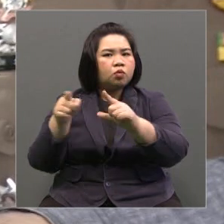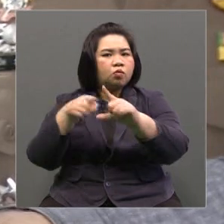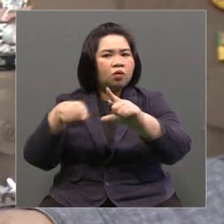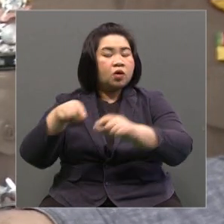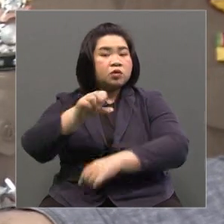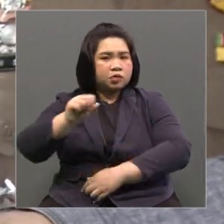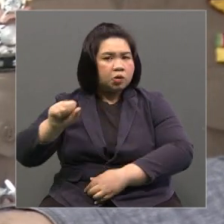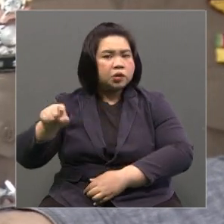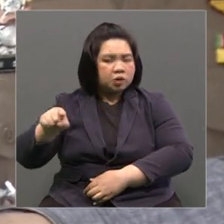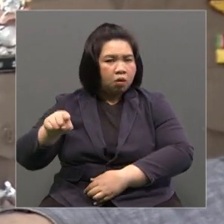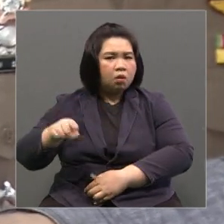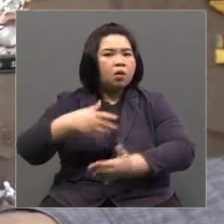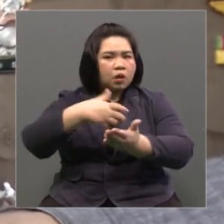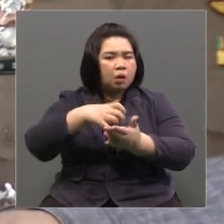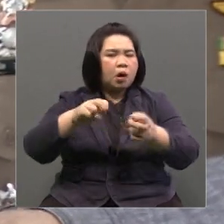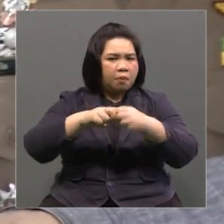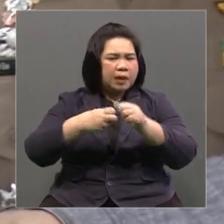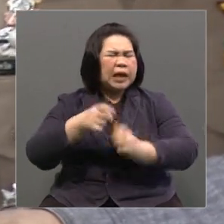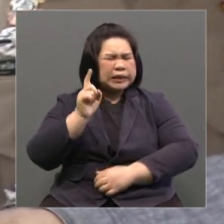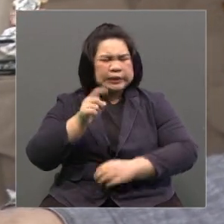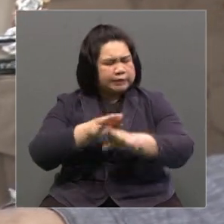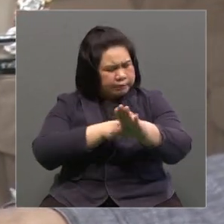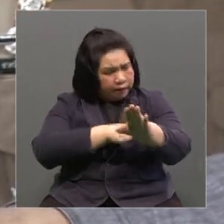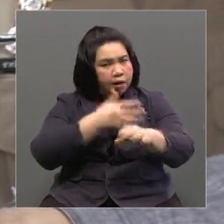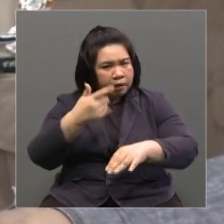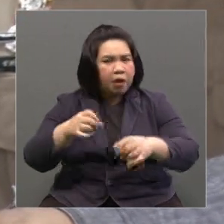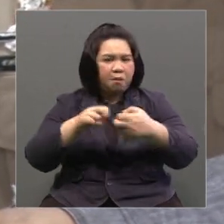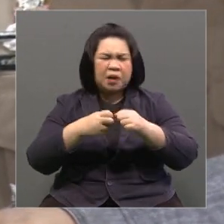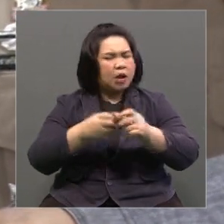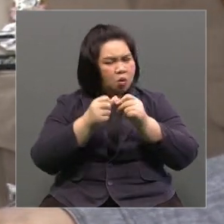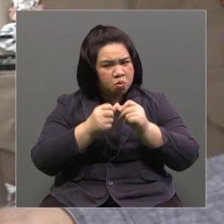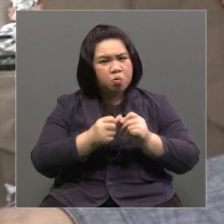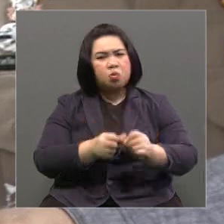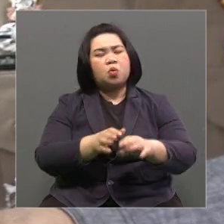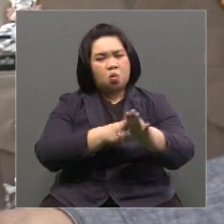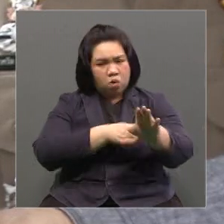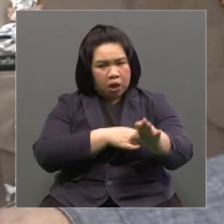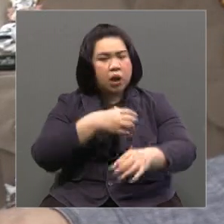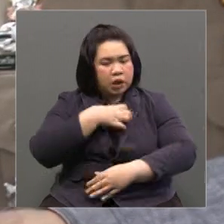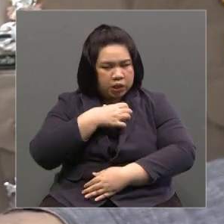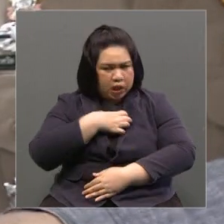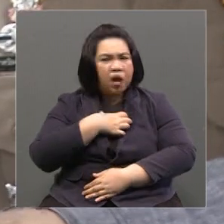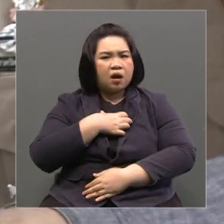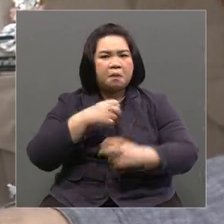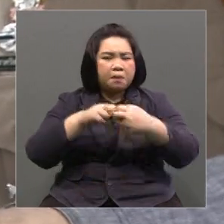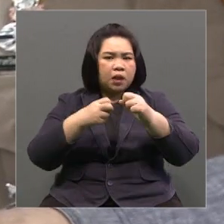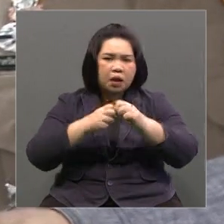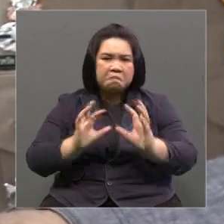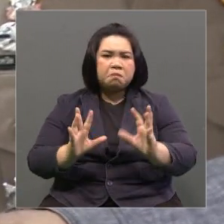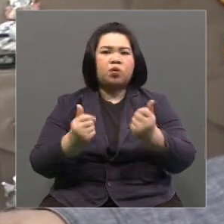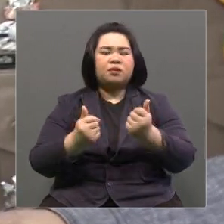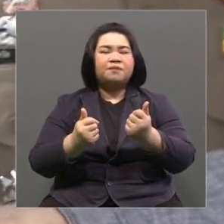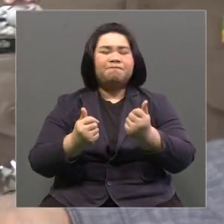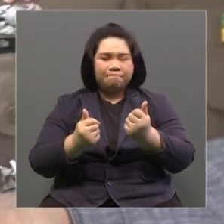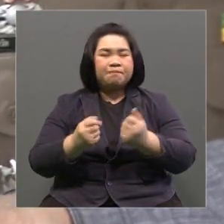าเปิดเผยเพราะว่าเป็นปัญหาที่ซุกซ่อนอยู่ใต้พรมมาอย่างยาวนานจึงอยากให้เรื่องแบบนี้หมดสิ้นไป